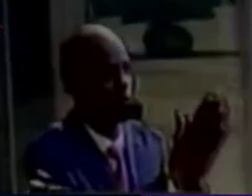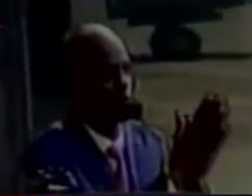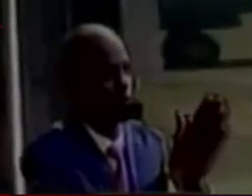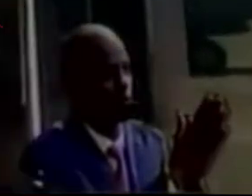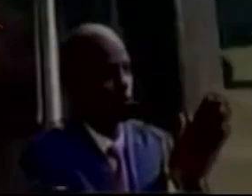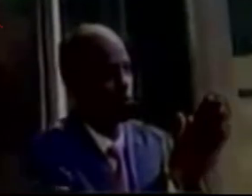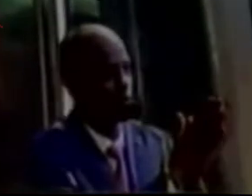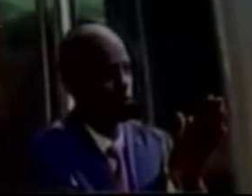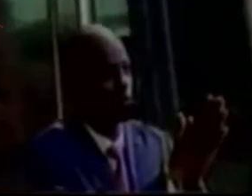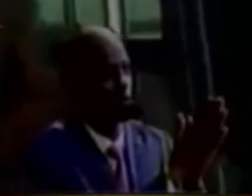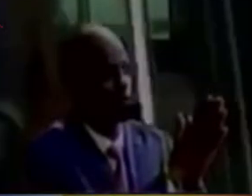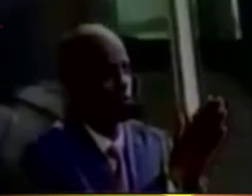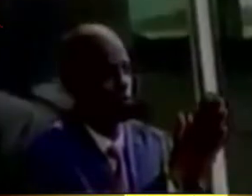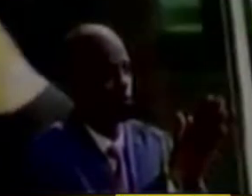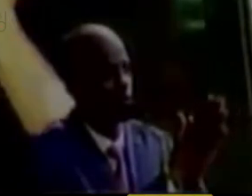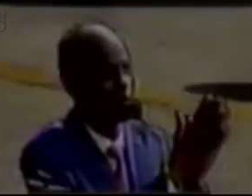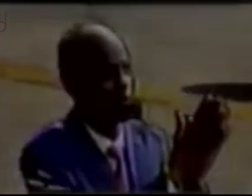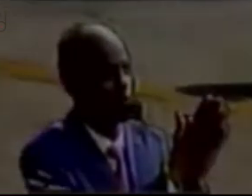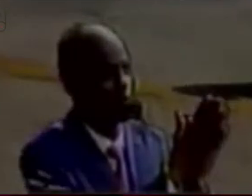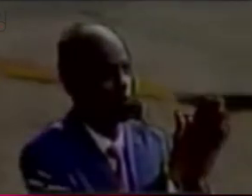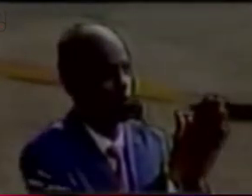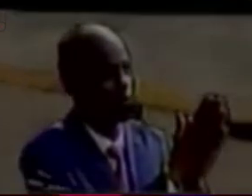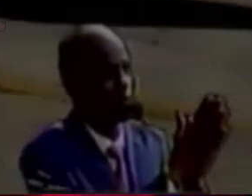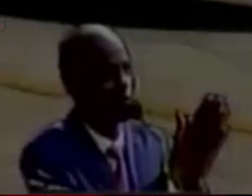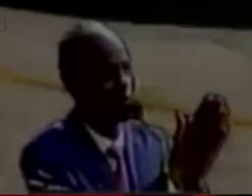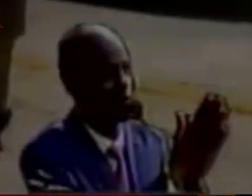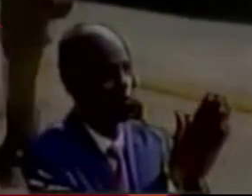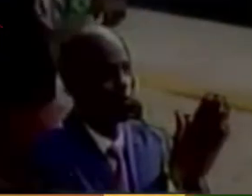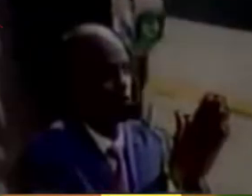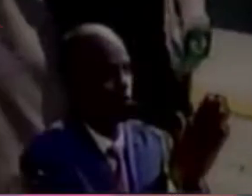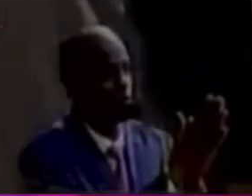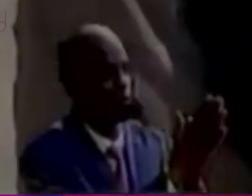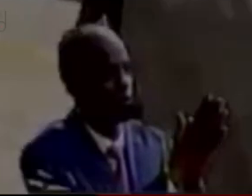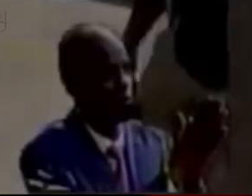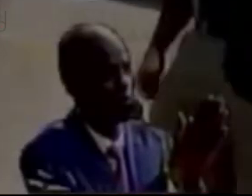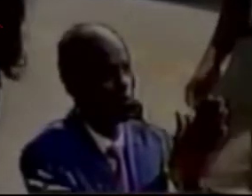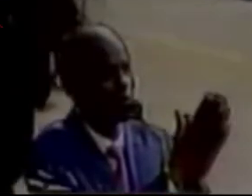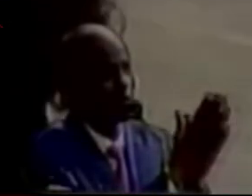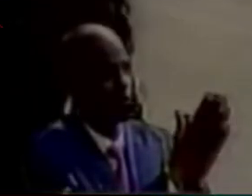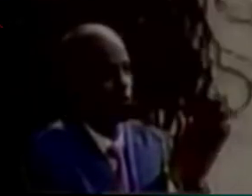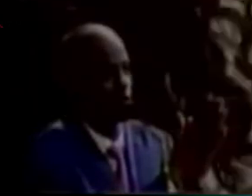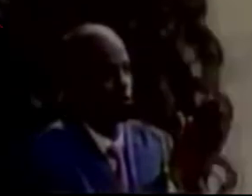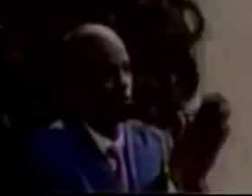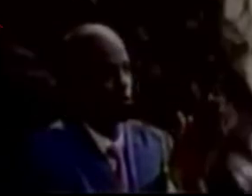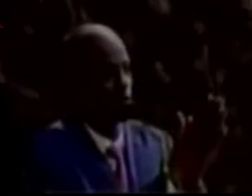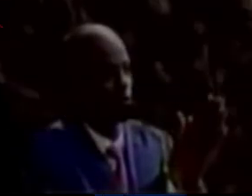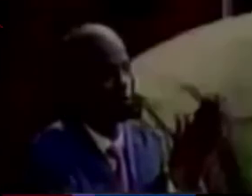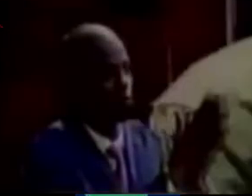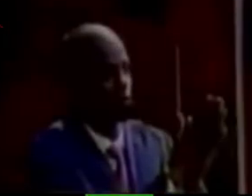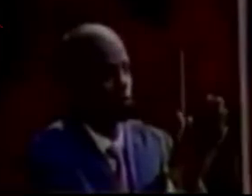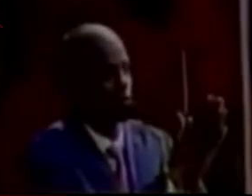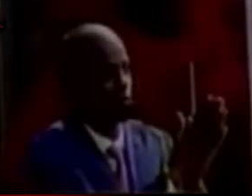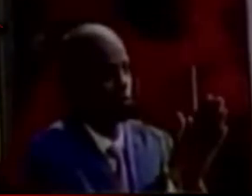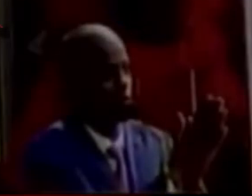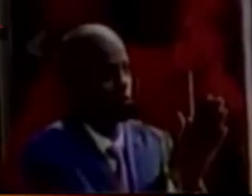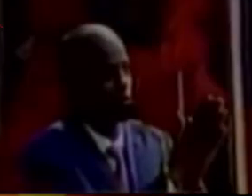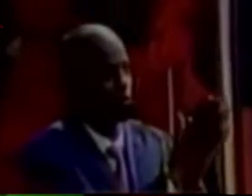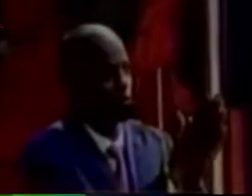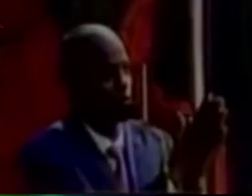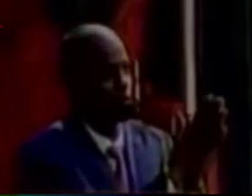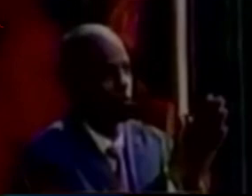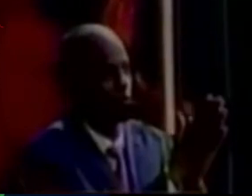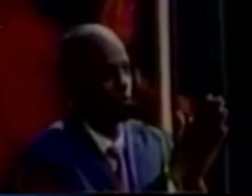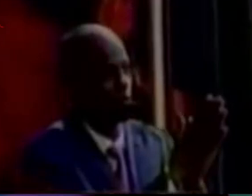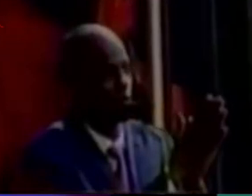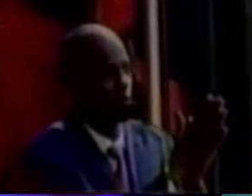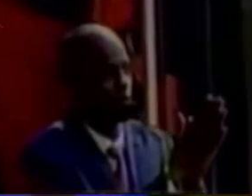aide humanitaire. Nous viemos ici pour Haïti. Com um espírito de solidariedade muito grande, tendo em